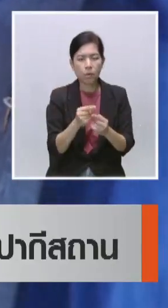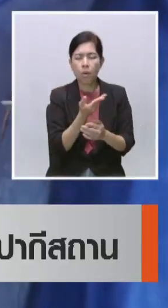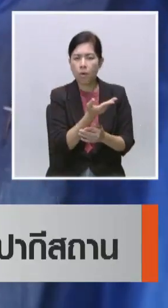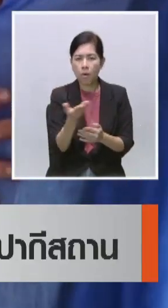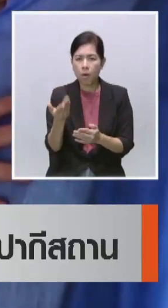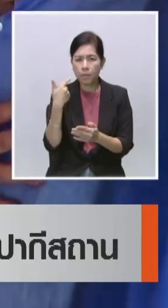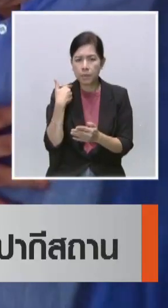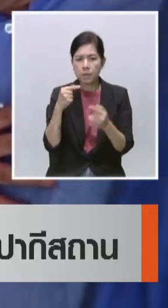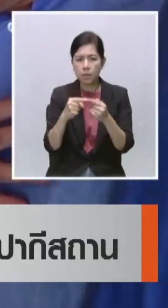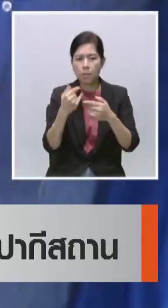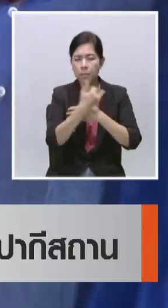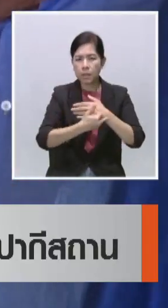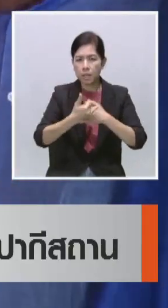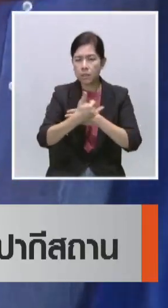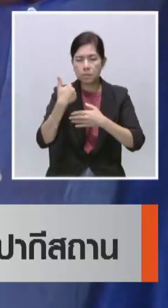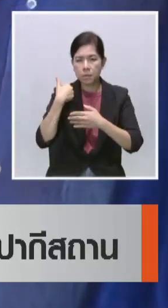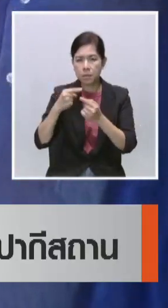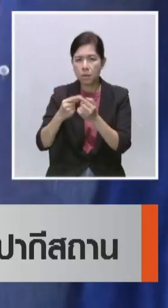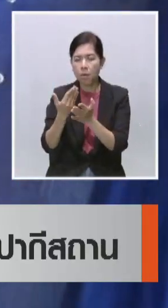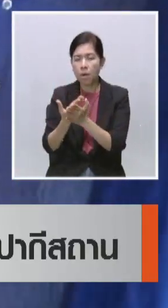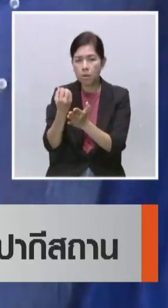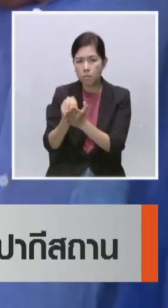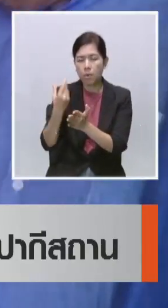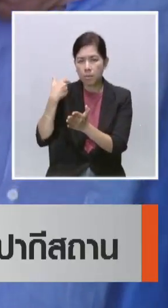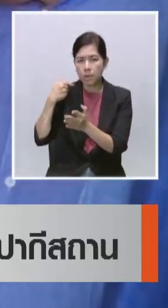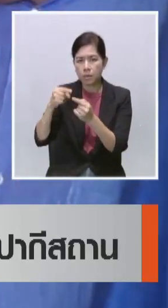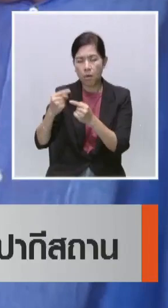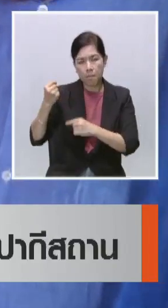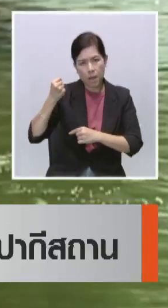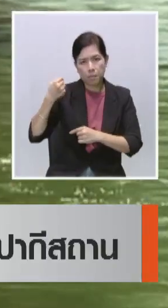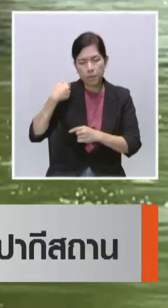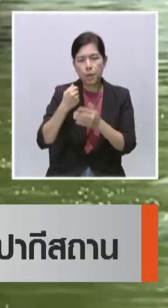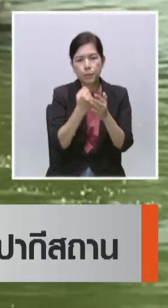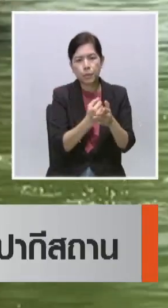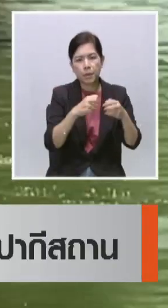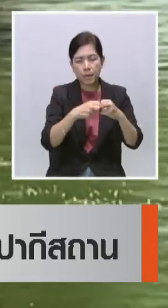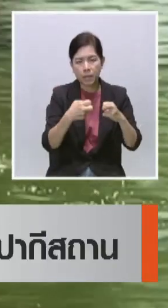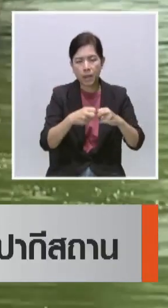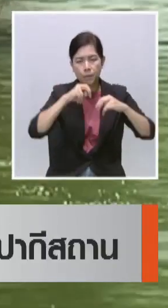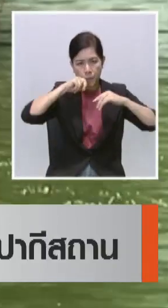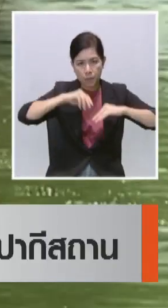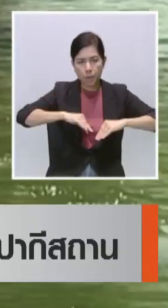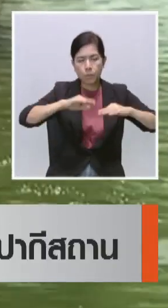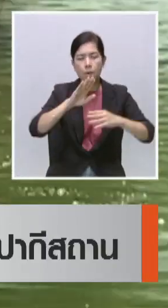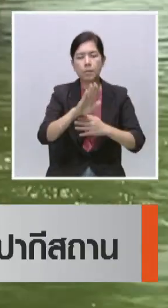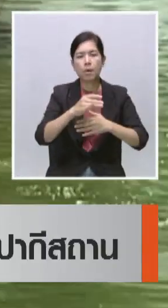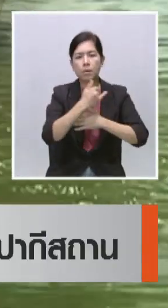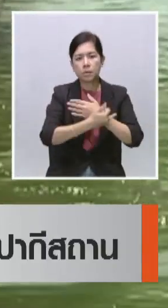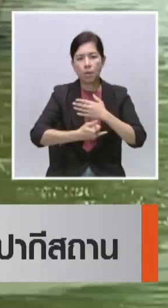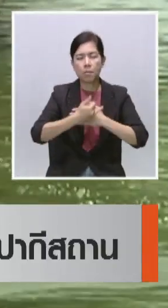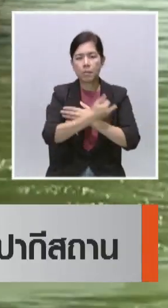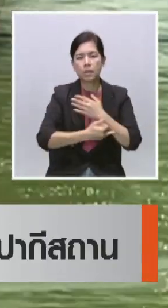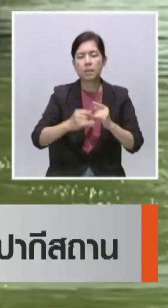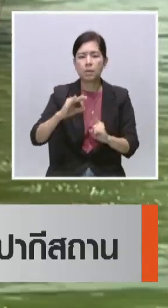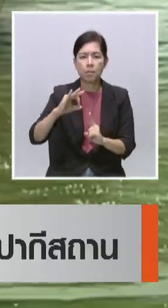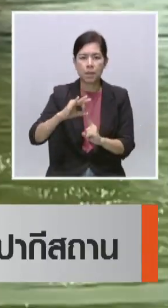ให้ประเทศที่ร่ำรวยกว่าปากีสถานให้มาร่วมช่วยเหลือเนื่องจากน้ำท่วมครั้งประวัติศาสตร์นี้เป็นภัยธรรมชาติไม่ได้เกิดจากการกระทำของปากีสถานเ